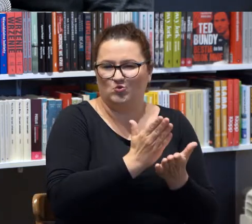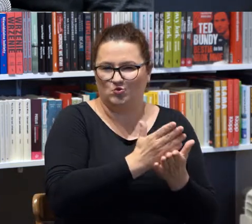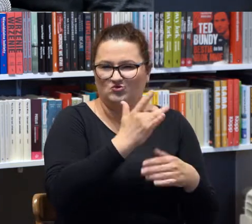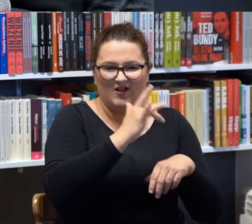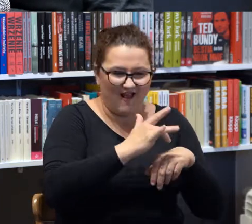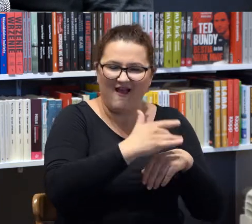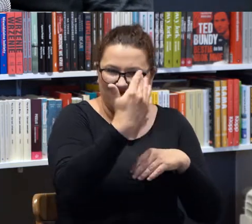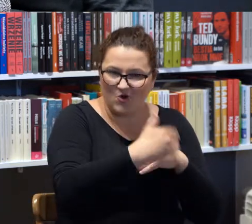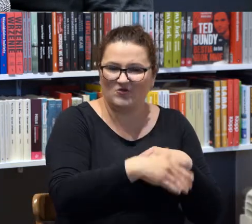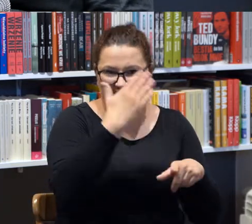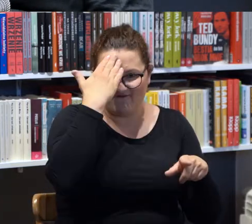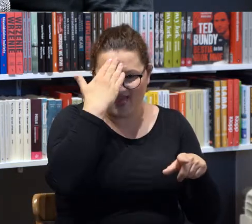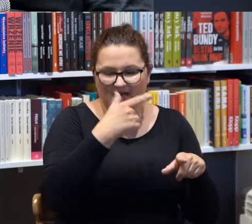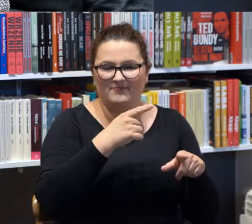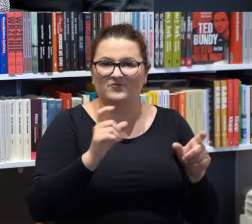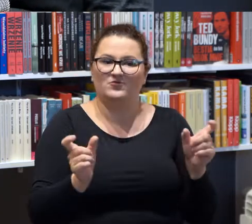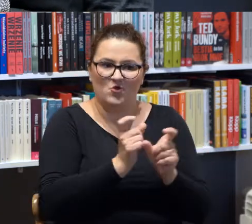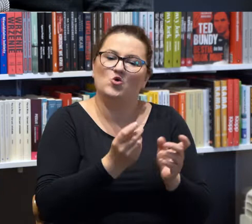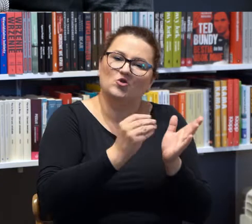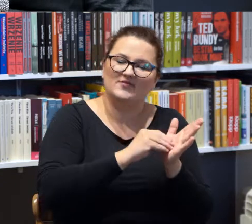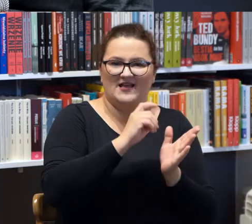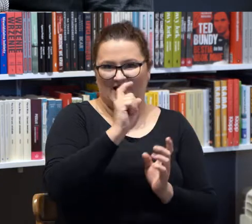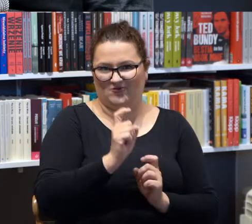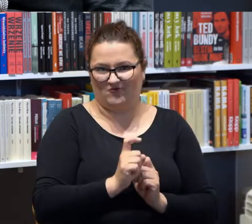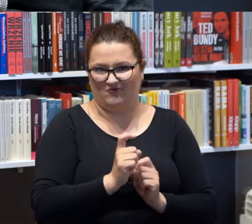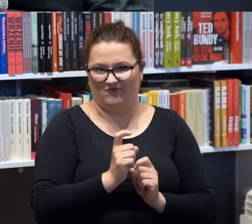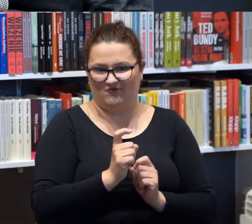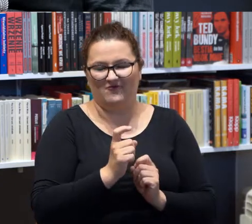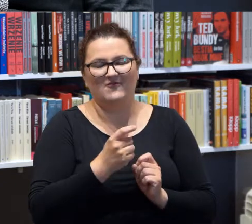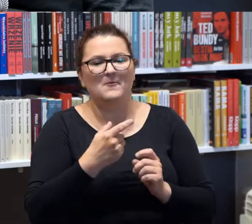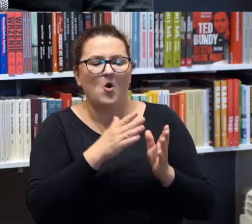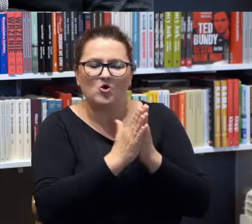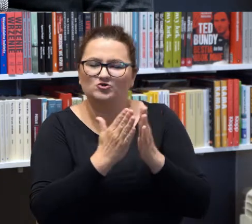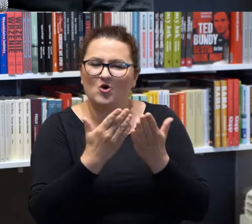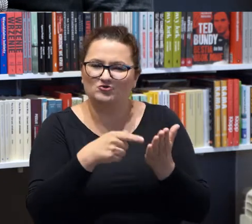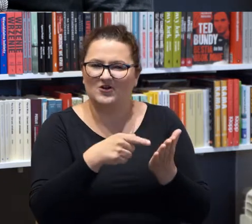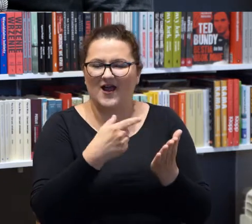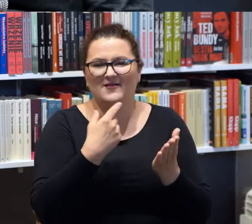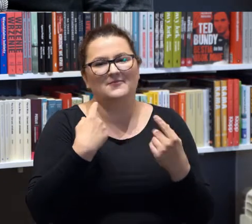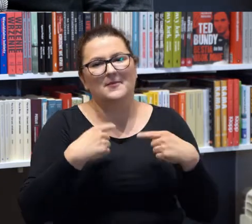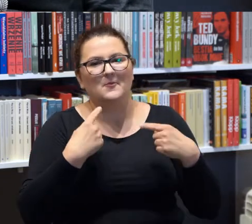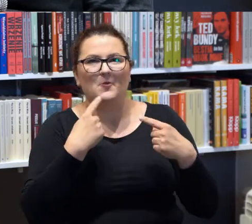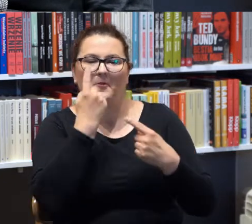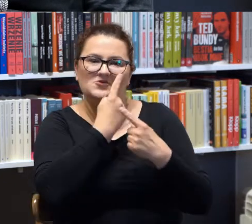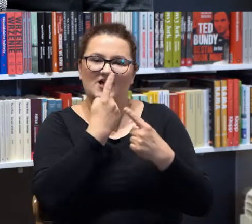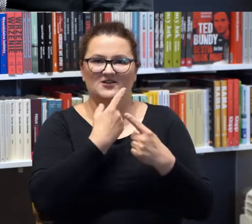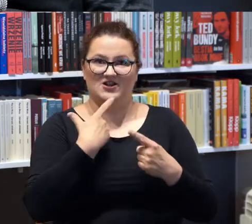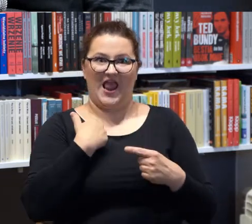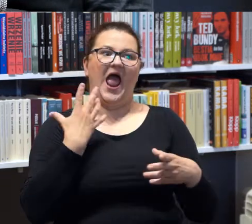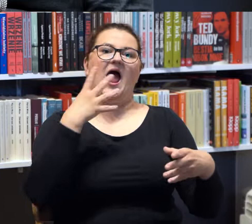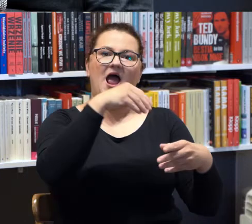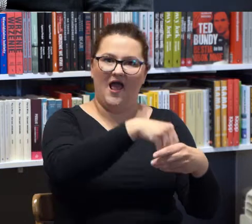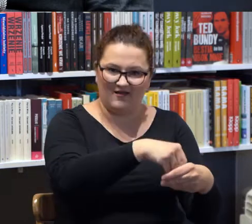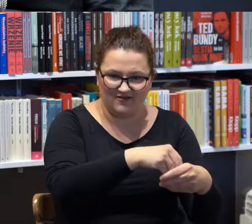Jeszcze chciałabym dodać jedną rzecz. Otóż pierwotnie ta książka, ona w ogóle nie była pomyślana jako rzecz, w której ja bym miała się znaleźć.